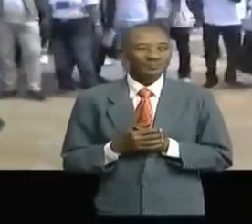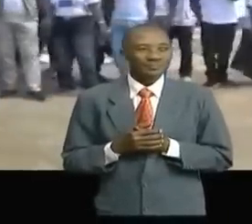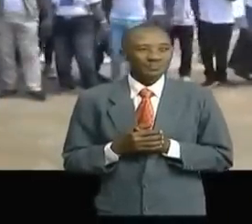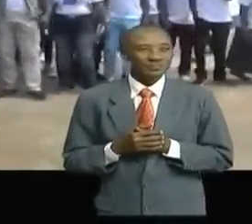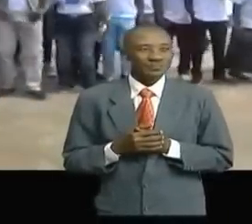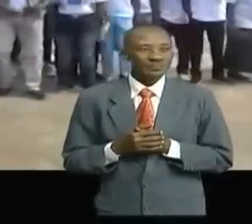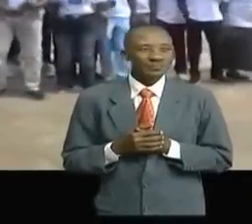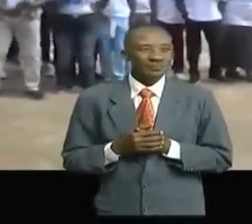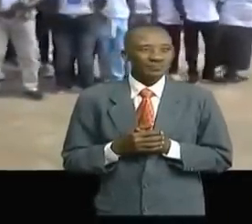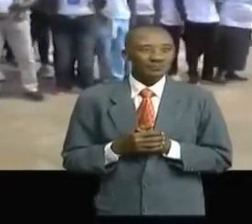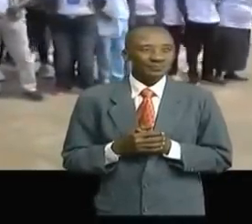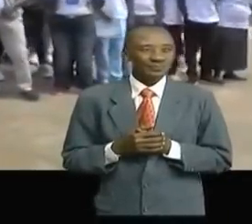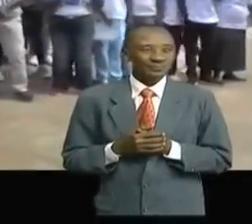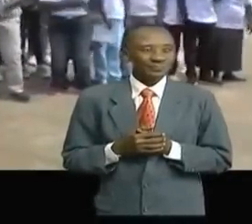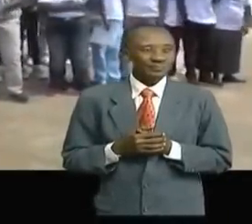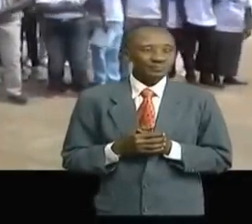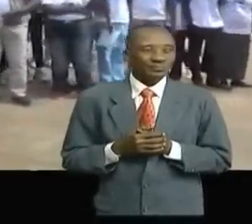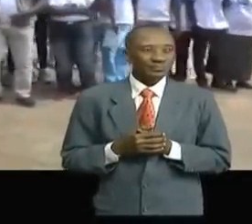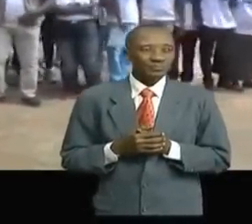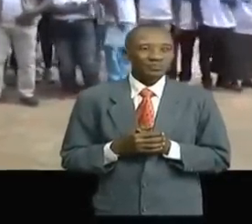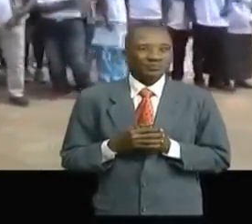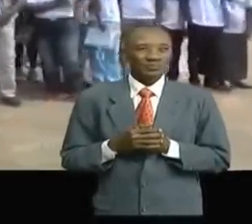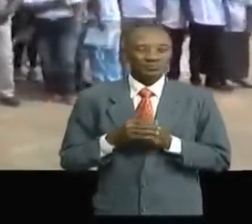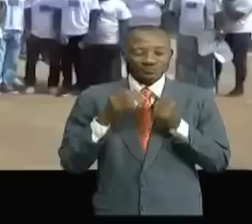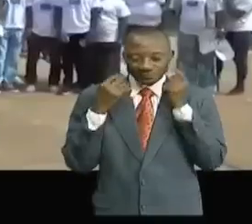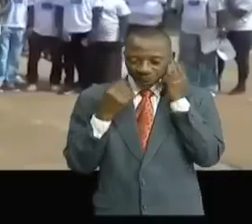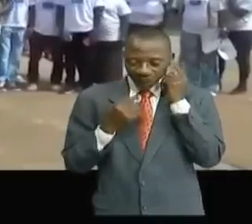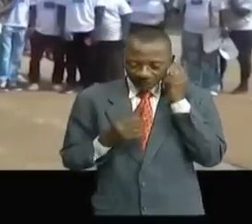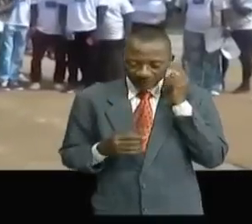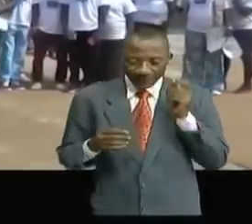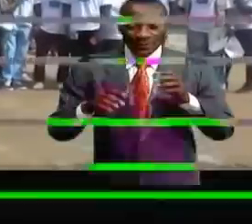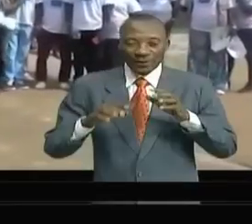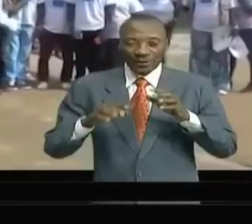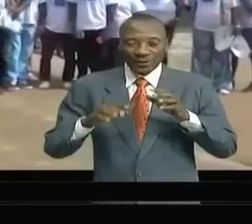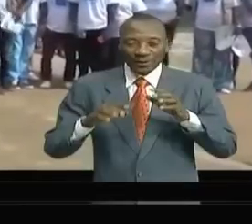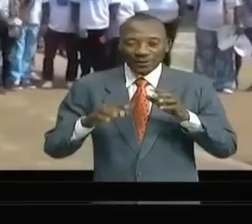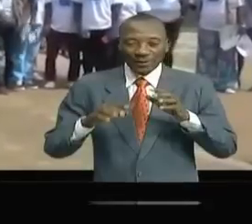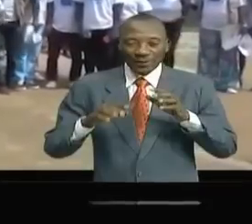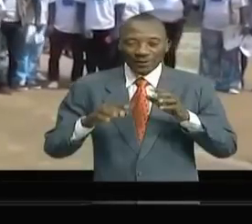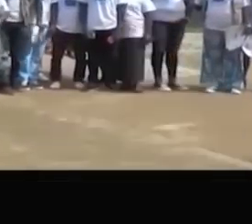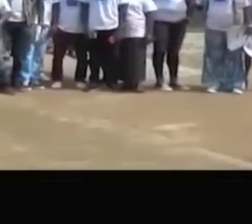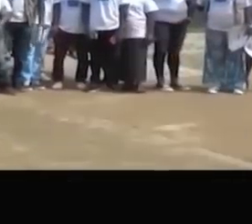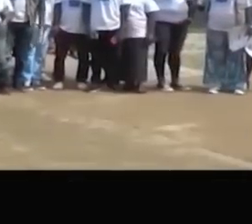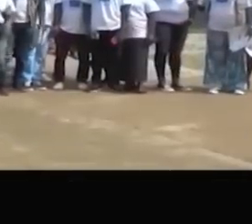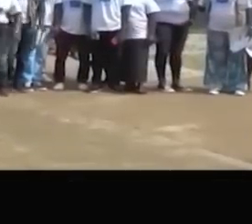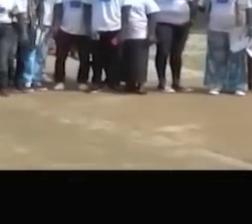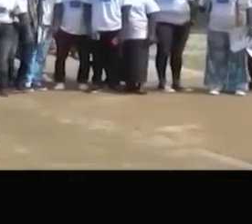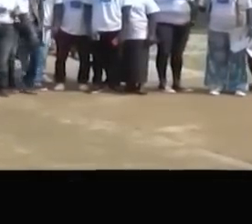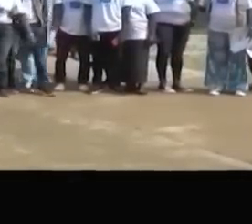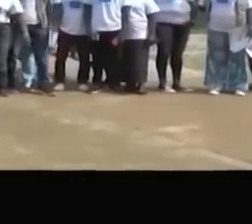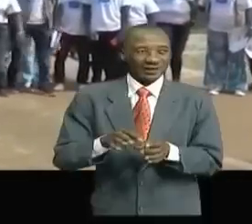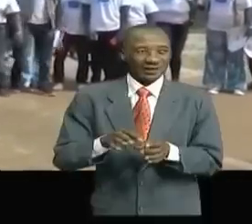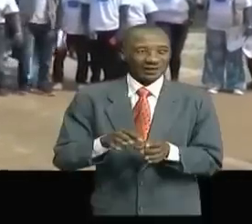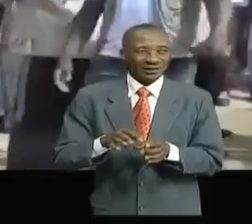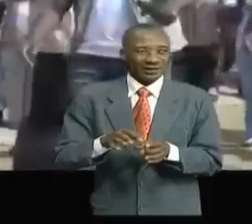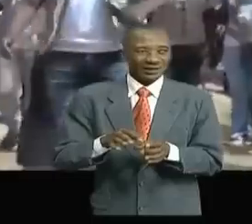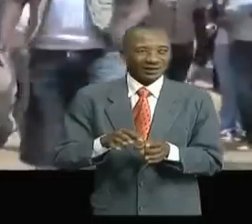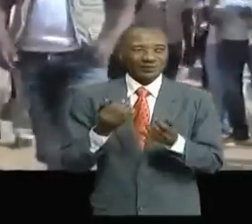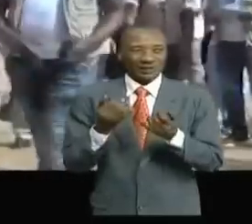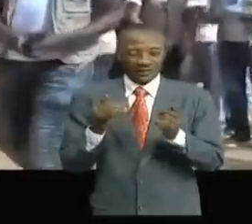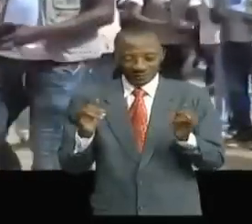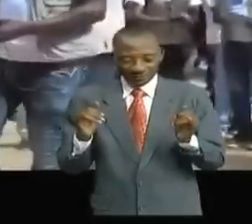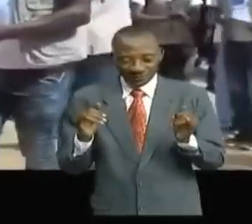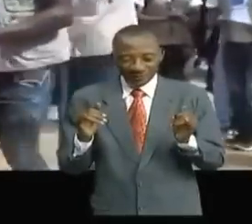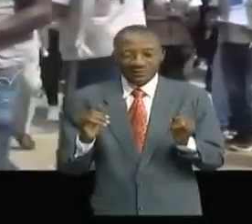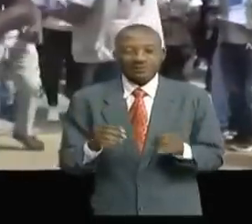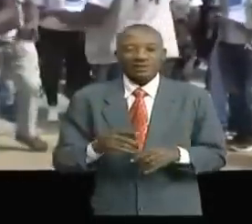La Commission électorale nationale indépendante CENI s'engage à déployer ses agents à travers les entités électorales dans la province du